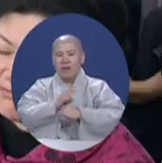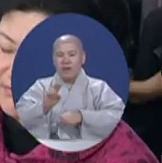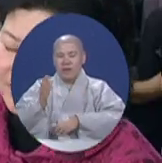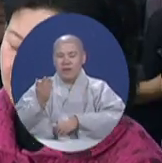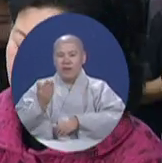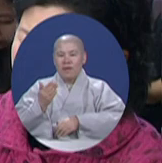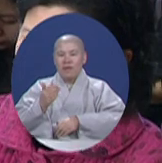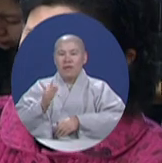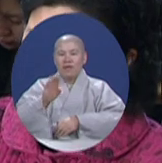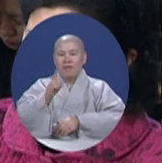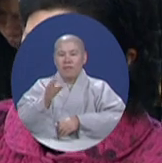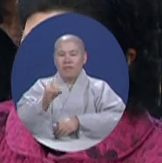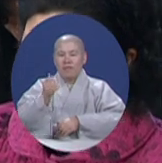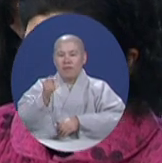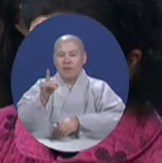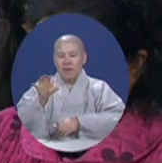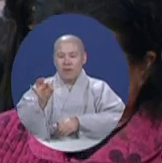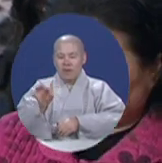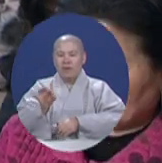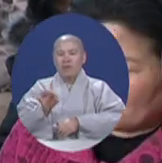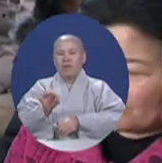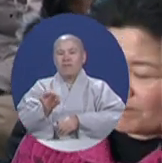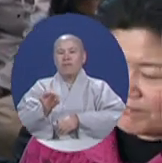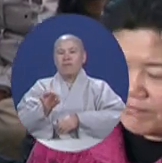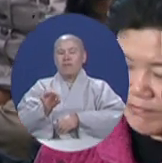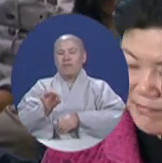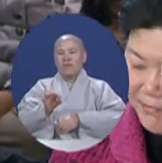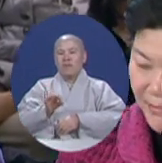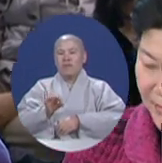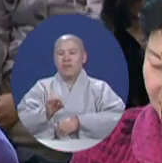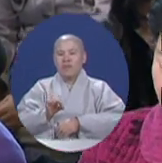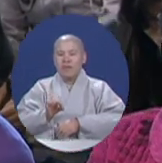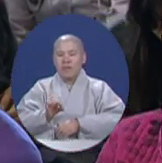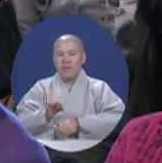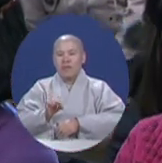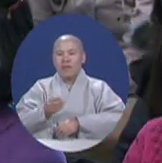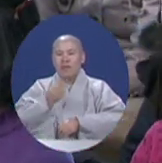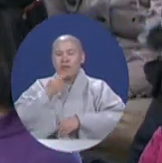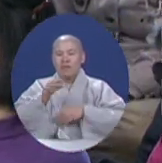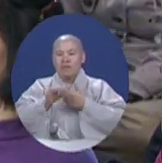독신 봉행이 없고서는 이 견해가 절대 쉬워지지 않습니다.